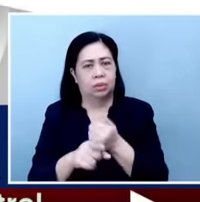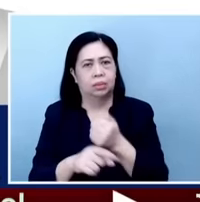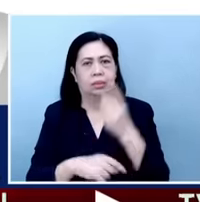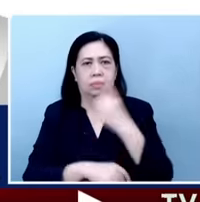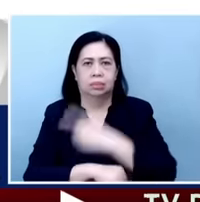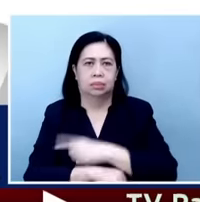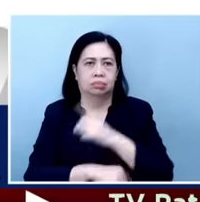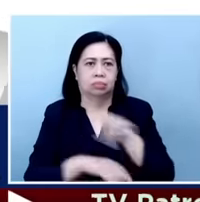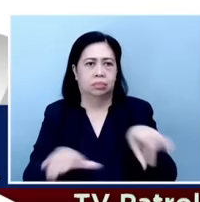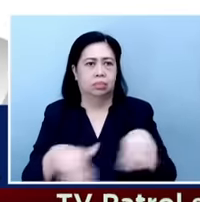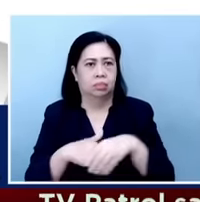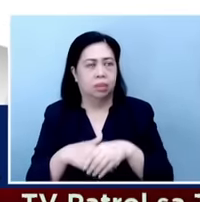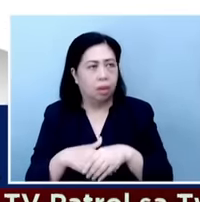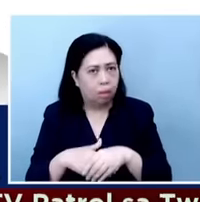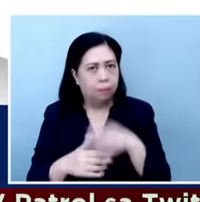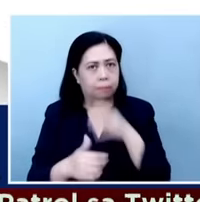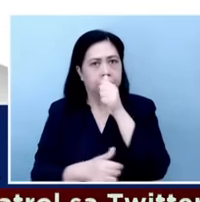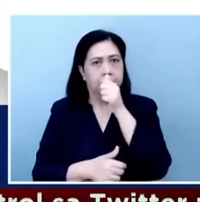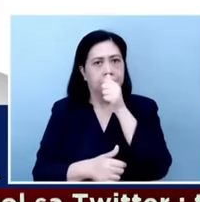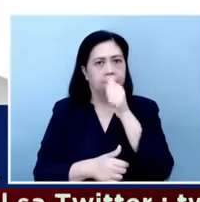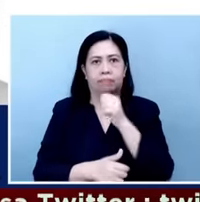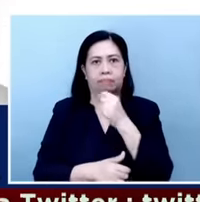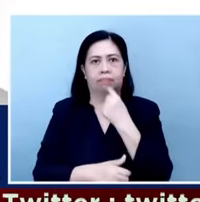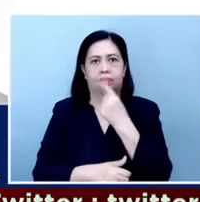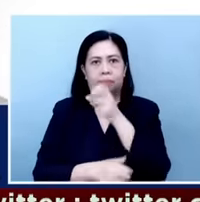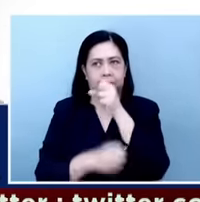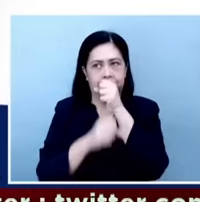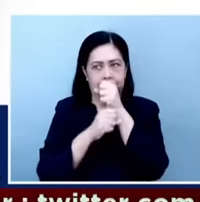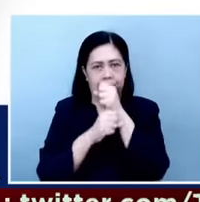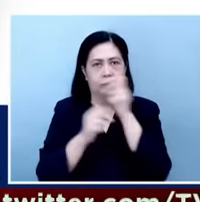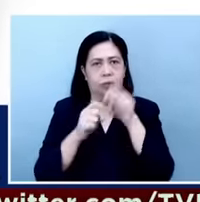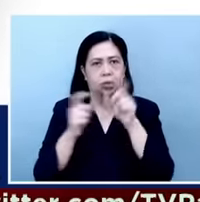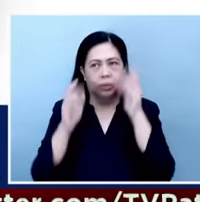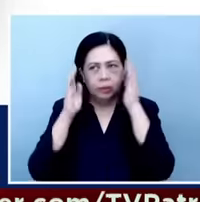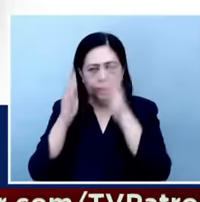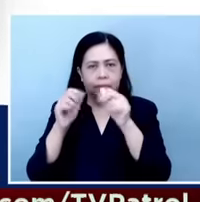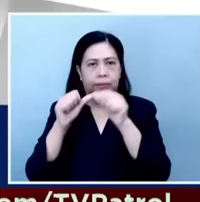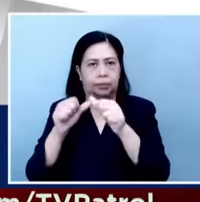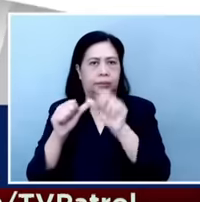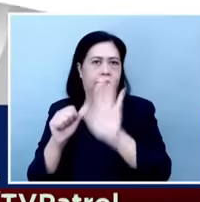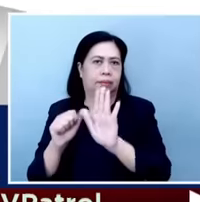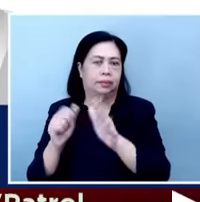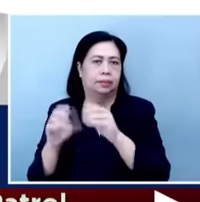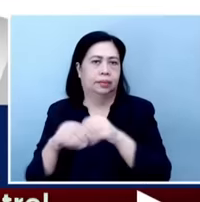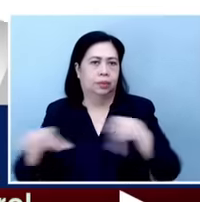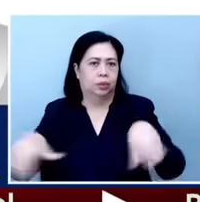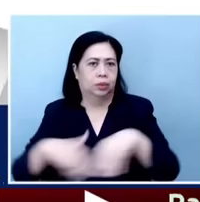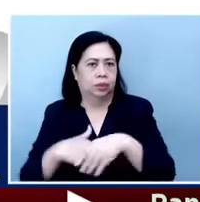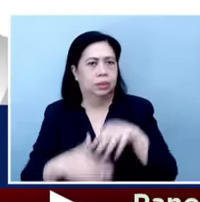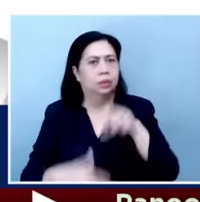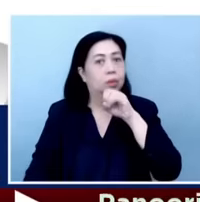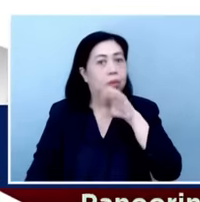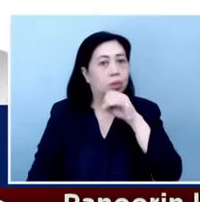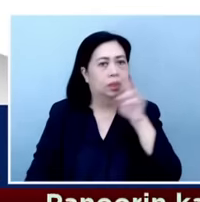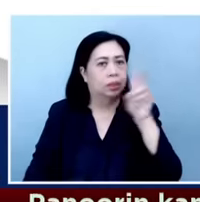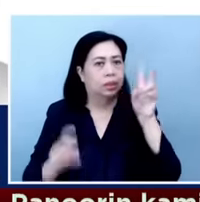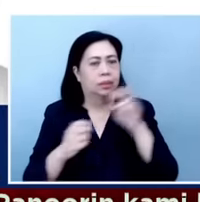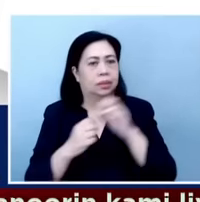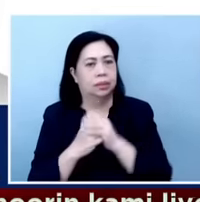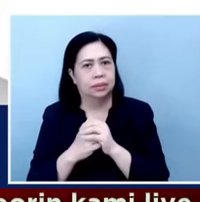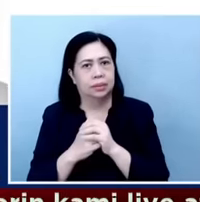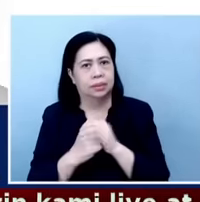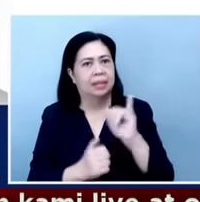kasal. Hindi ito agad sinabi ng pamilya ni Robbie para hindi mawala ang focus sa kasal. Ang kanyang lola na kung tawagin niya ay